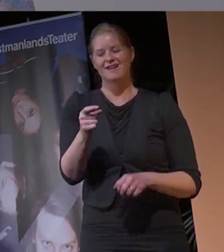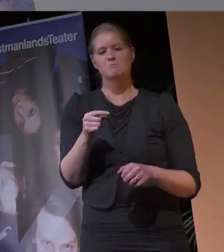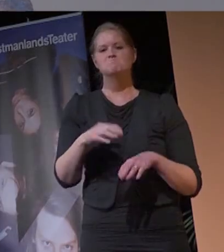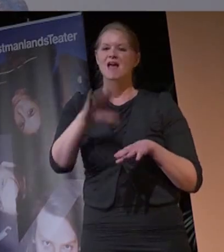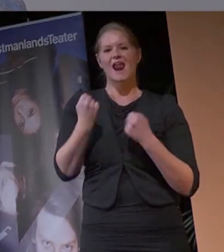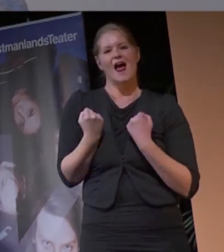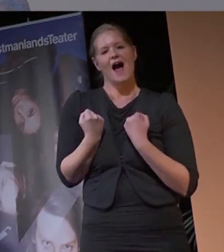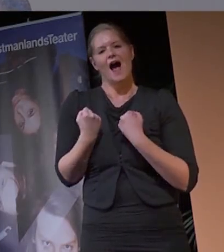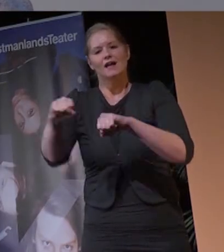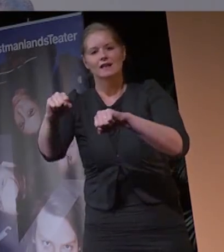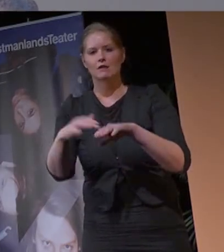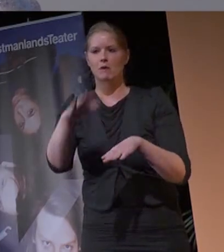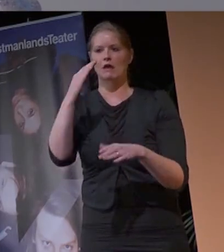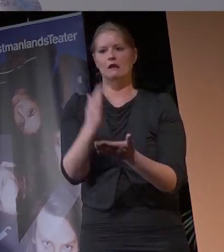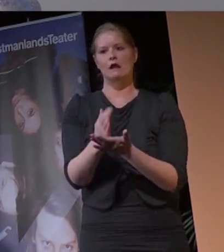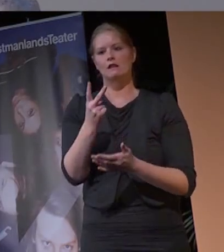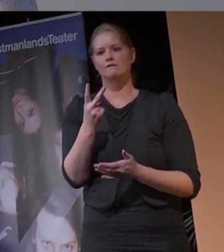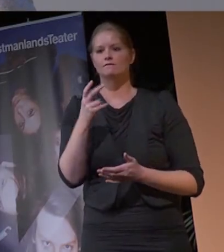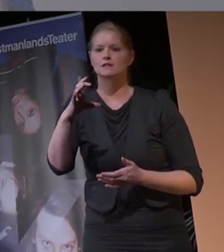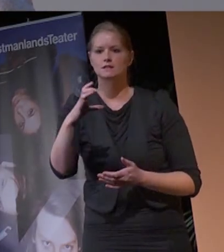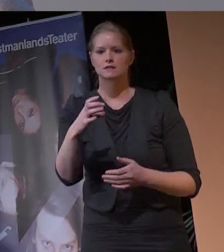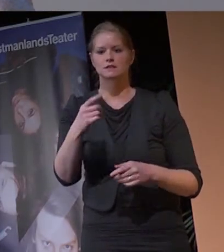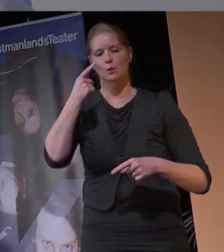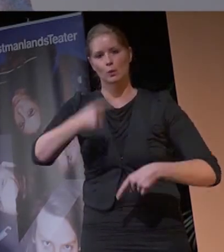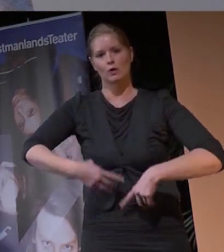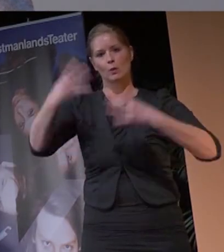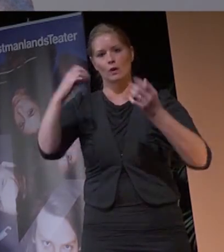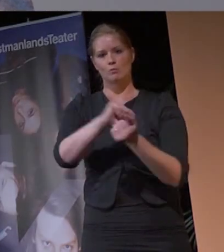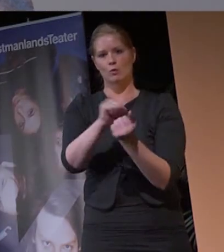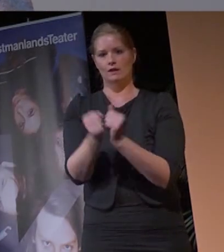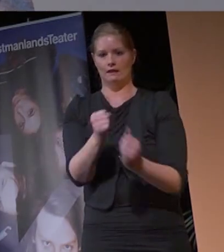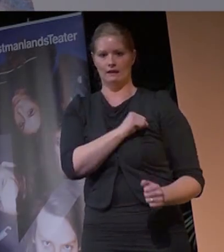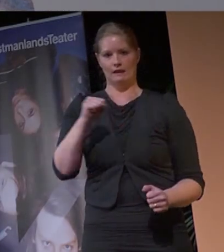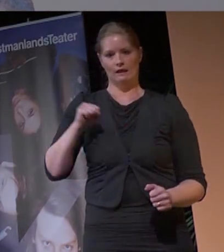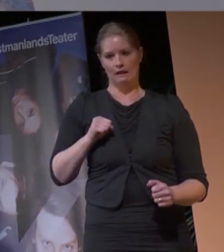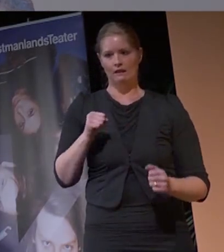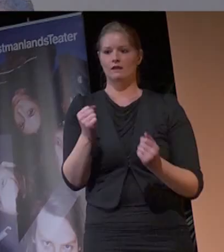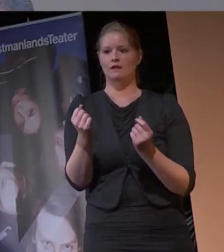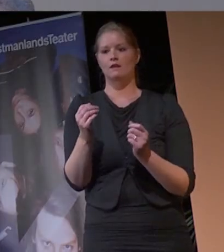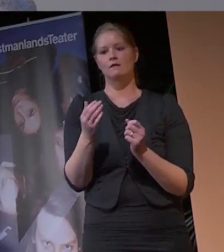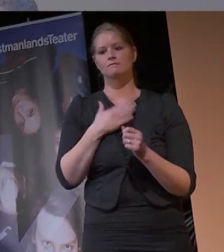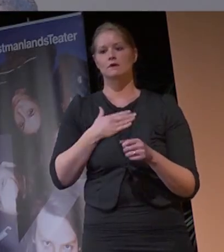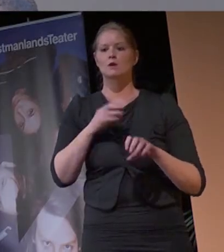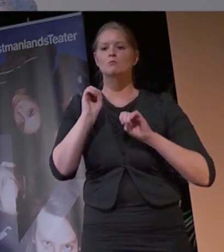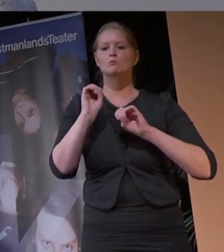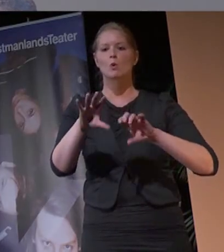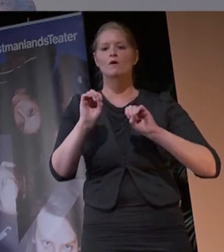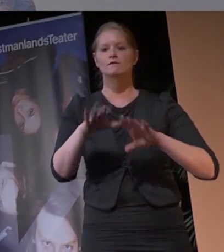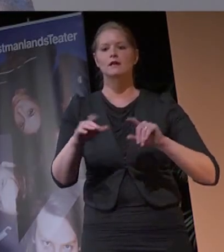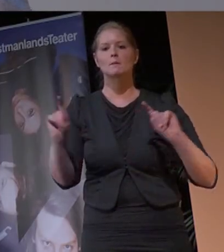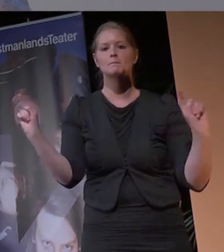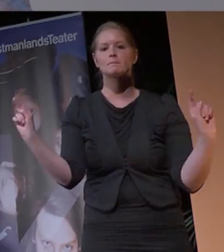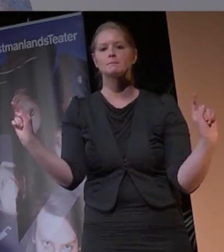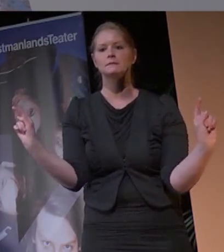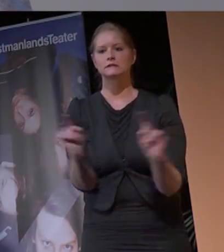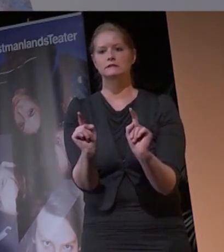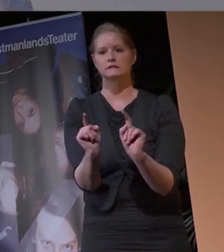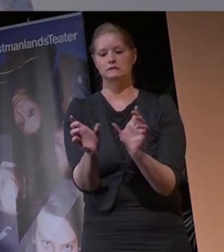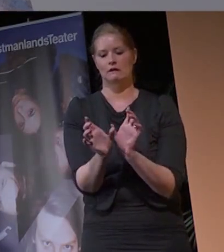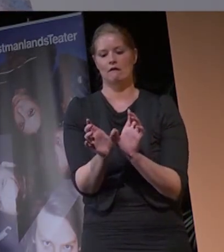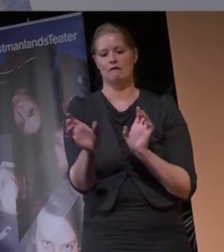och rättvisare kulturpolitik så vill regeringen bidra till att minska klyftorna. Och